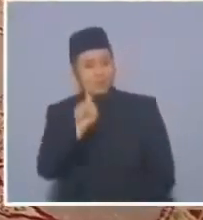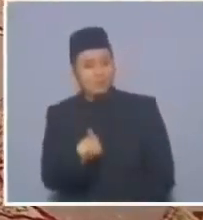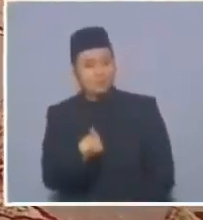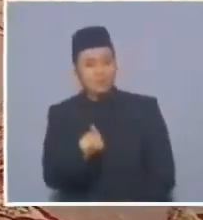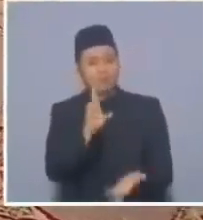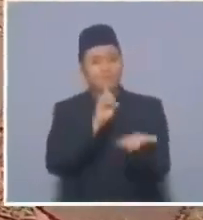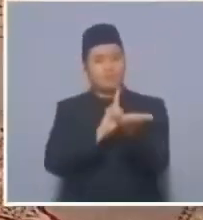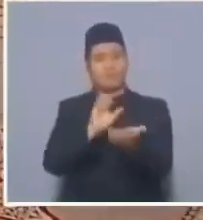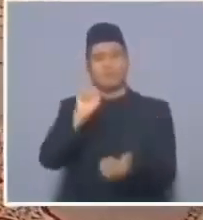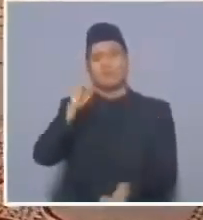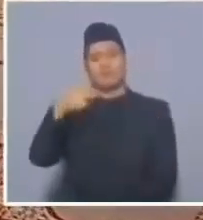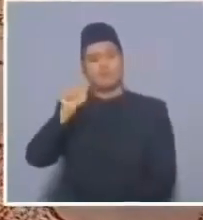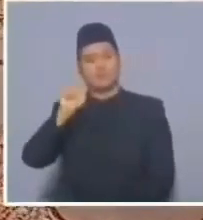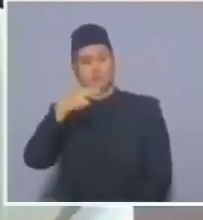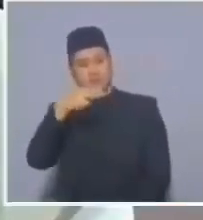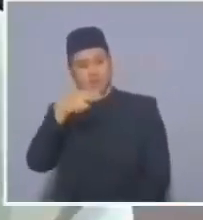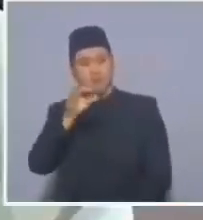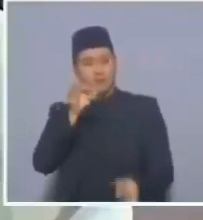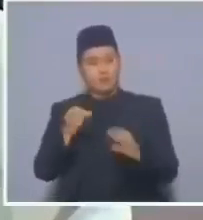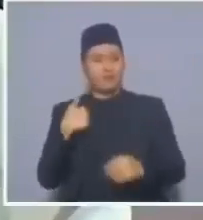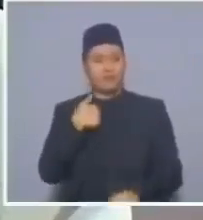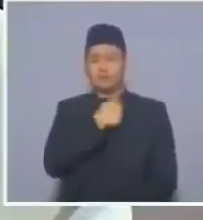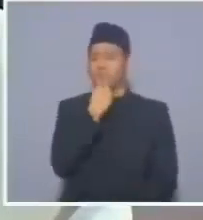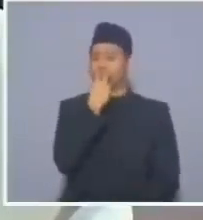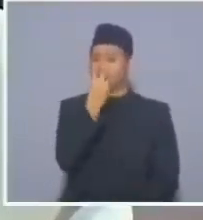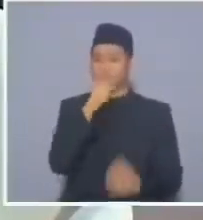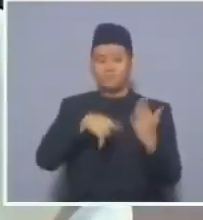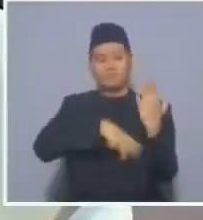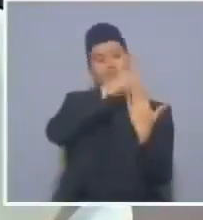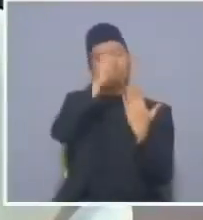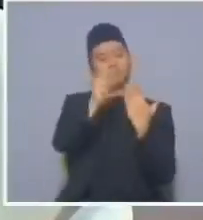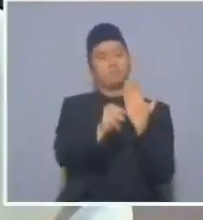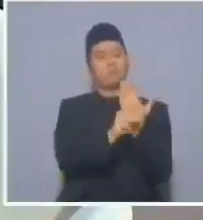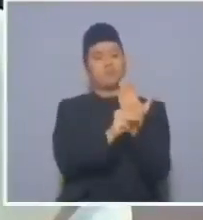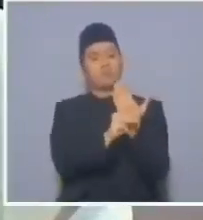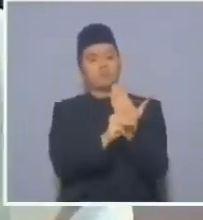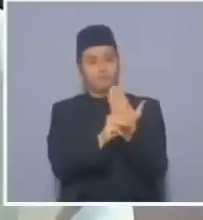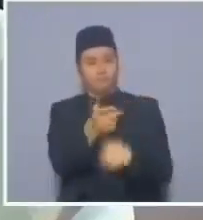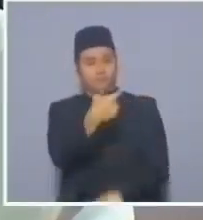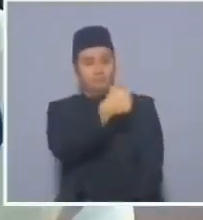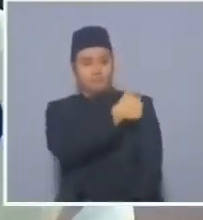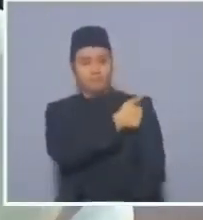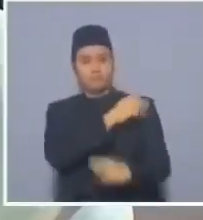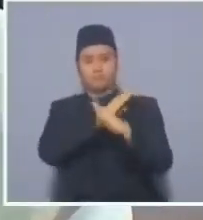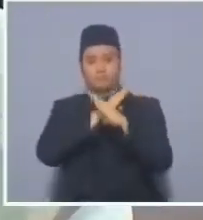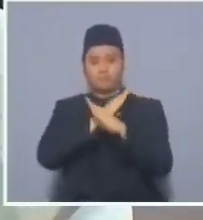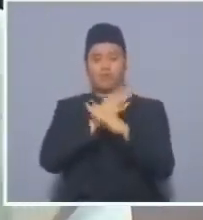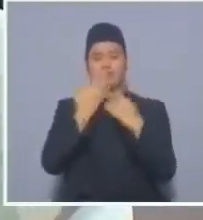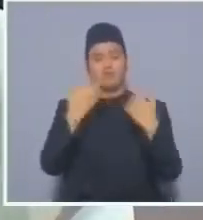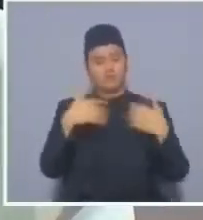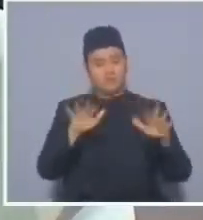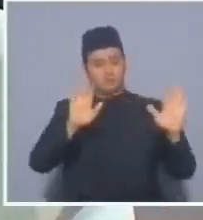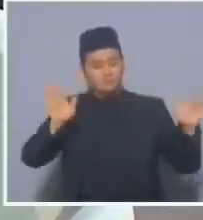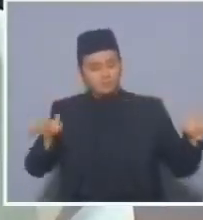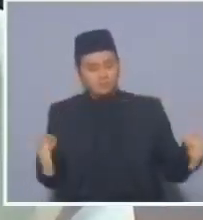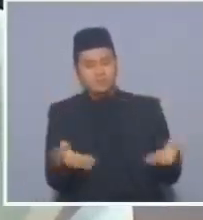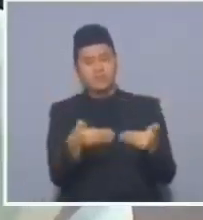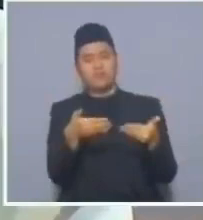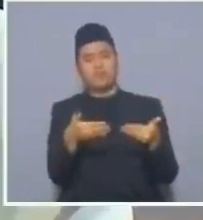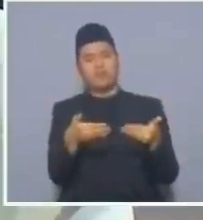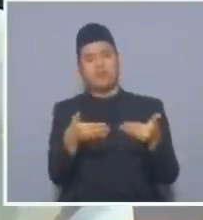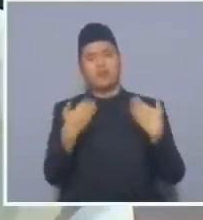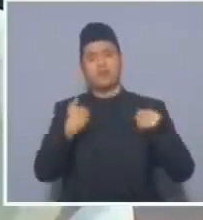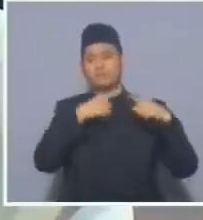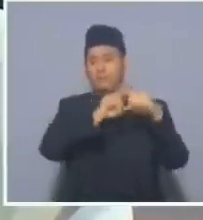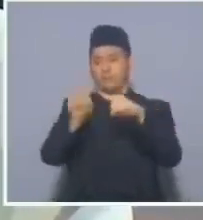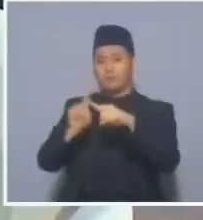Kalau kita tengok program imunisasi kebangsaan mula diperkenalkan sejak tahun 1950-an lagi. Ada macam-macam vaksin, antaranya saya pun